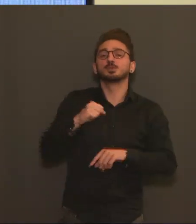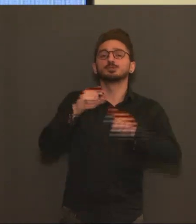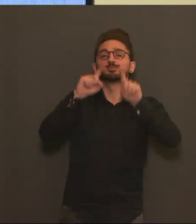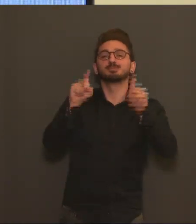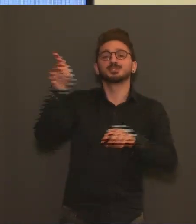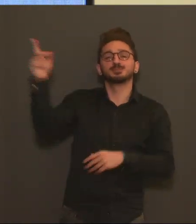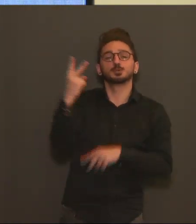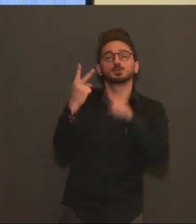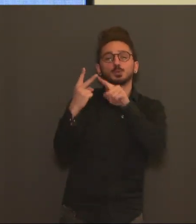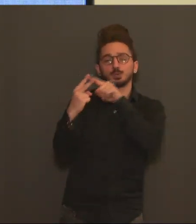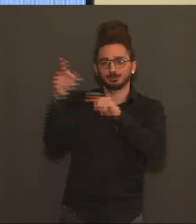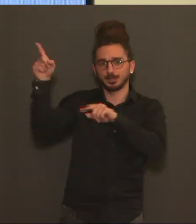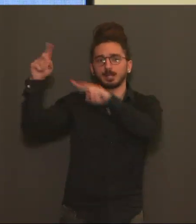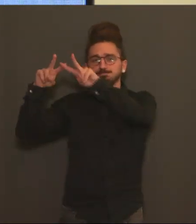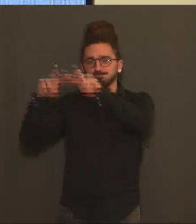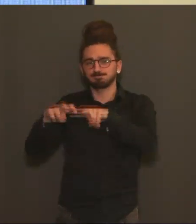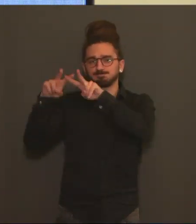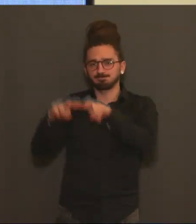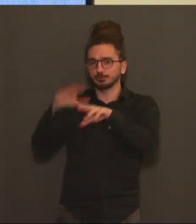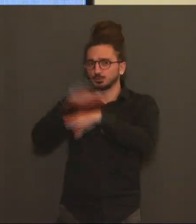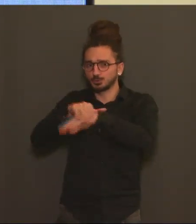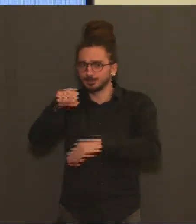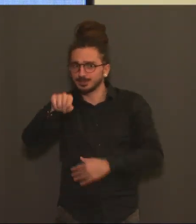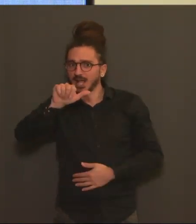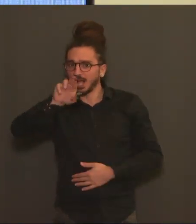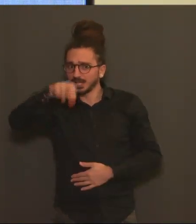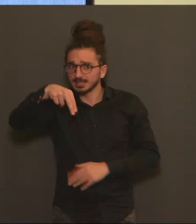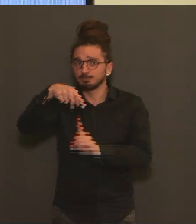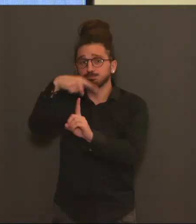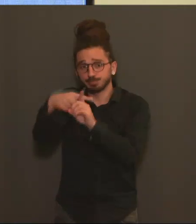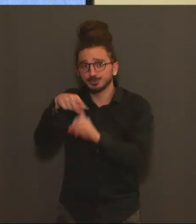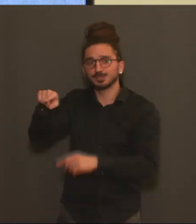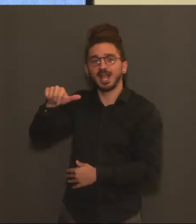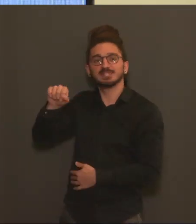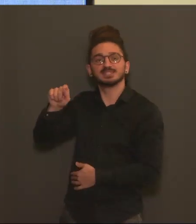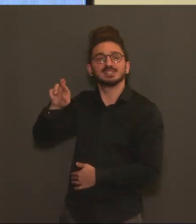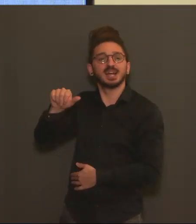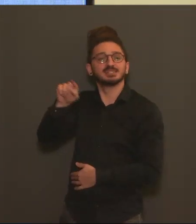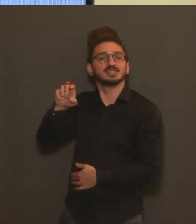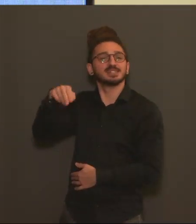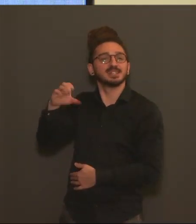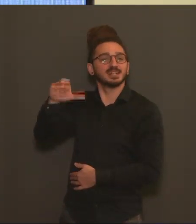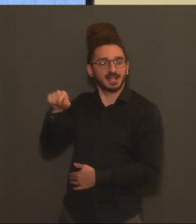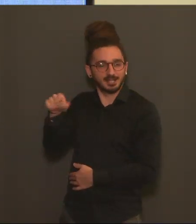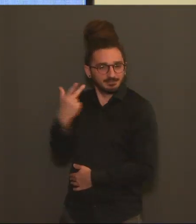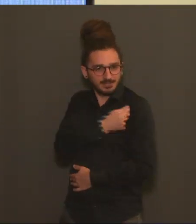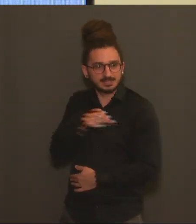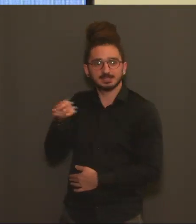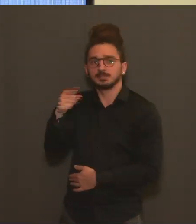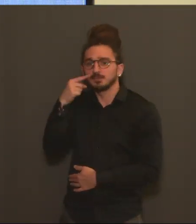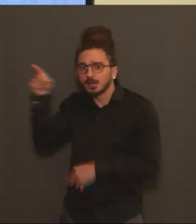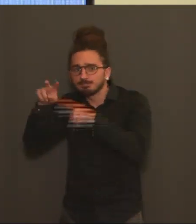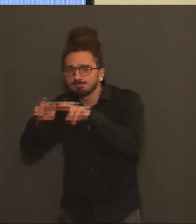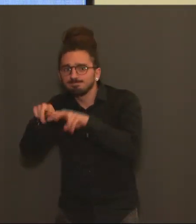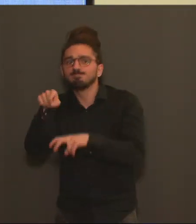ARN messagers et pour le vaccin AstraZeneca. Que retrouve-t-on? Eh bien, on retrouve qu'après une dose de tous